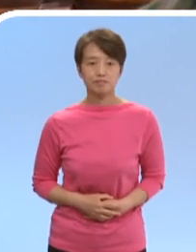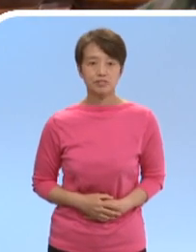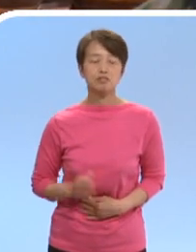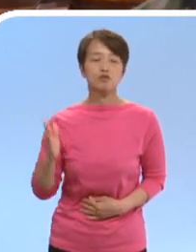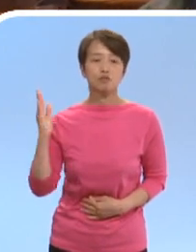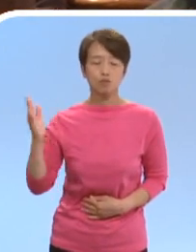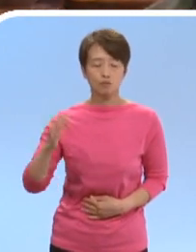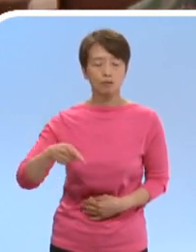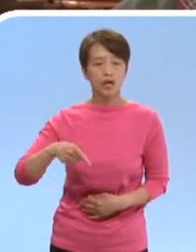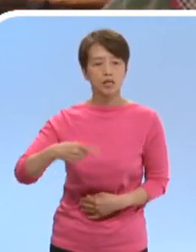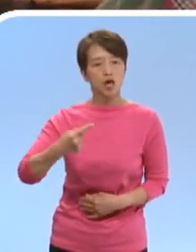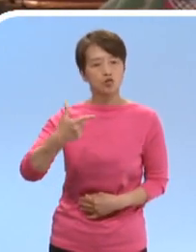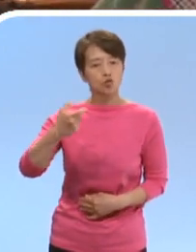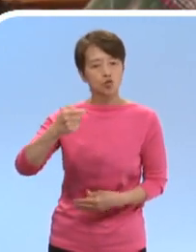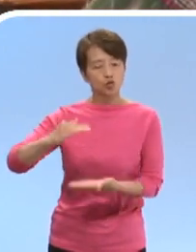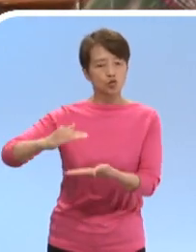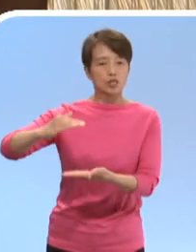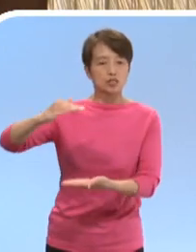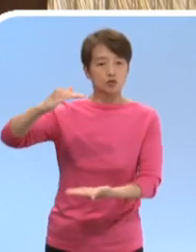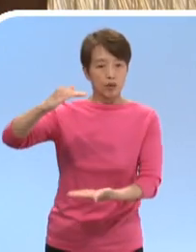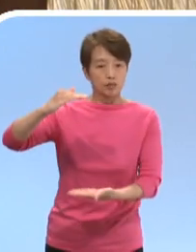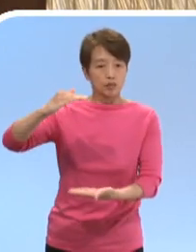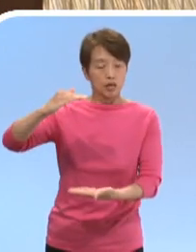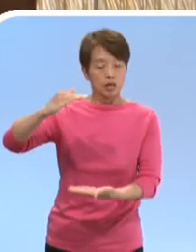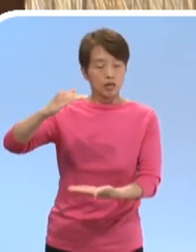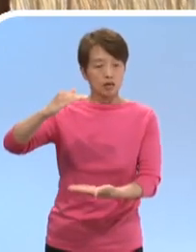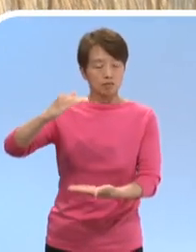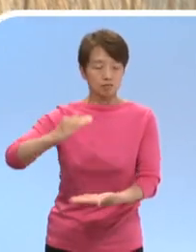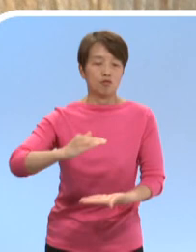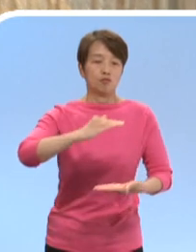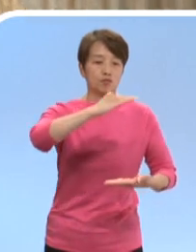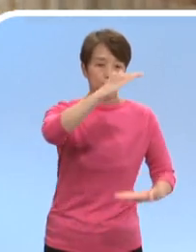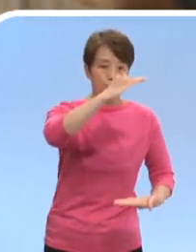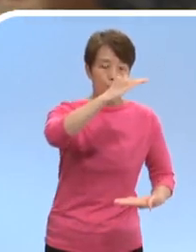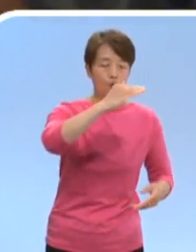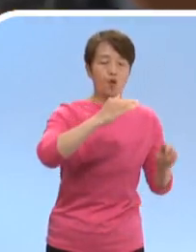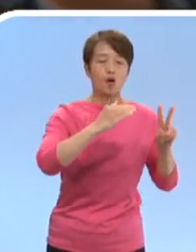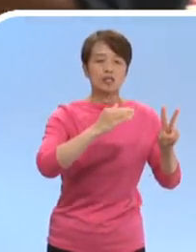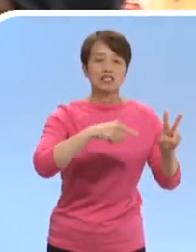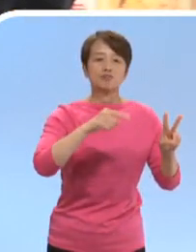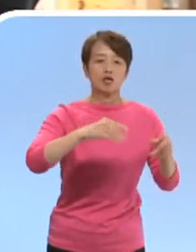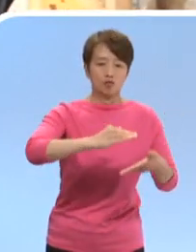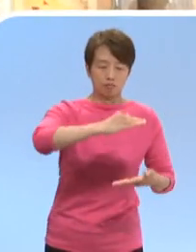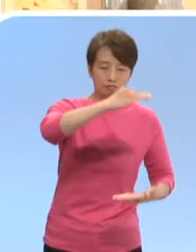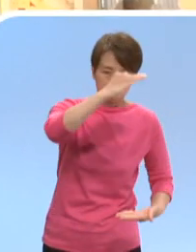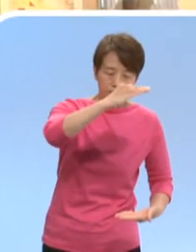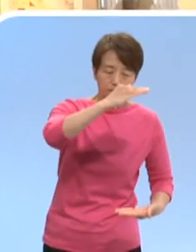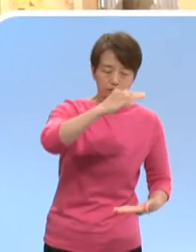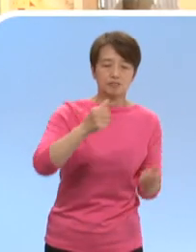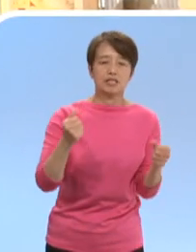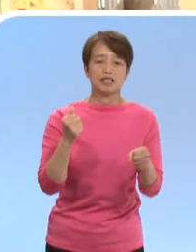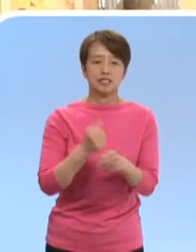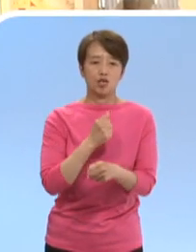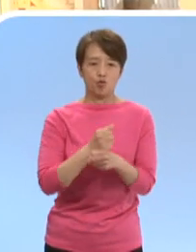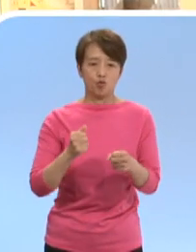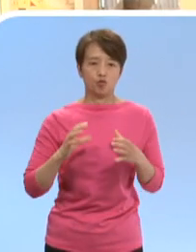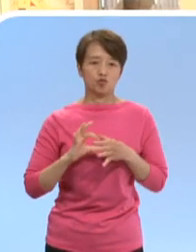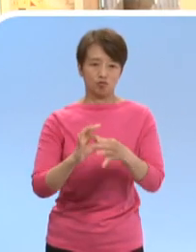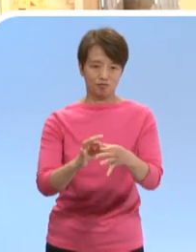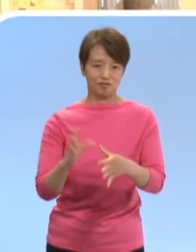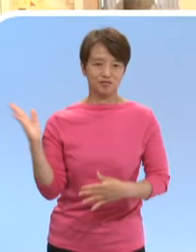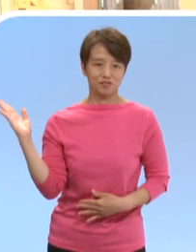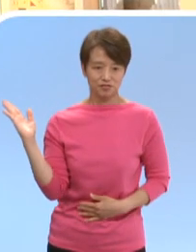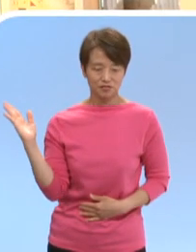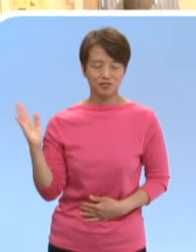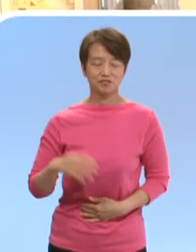ここで160センチぐらいに伸ばして、さらにまた2メートルぐらいまで伸ばしてというような、そういった作業が入ってます。 そんなに伸